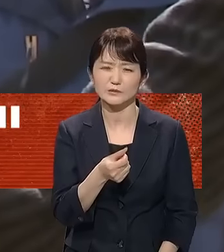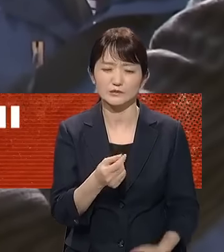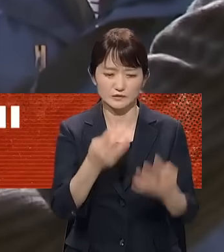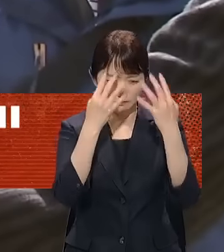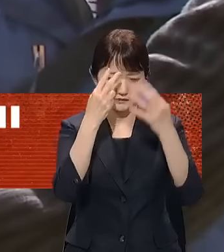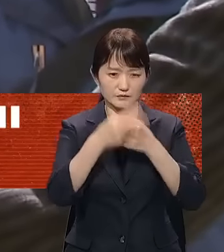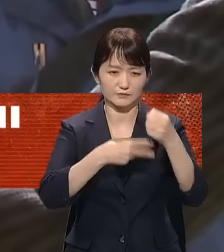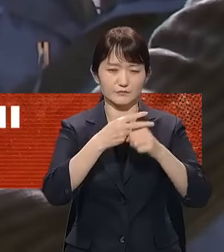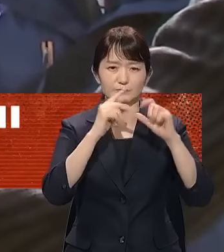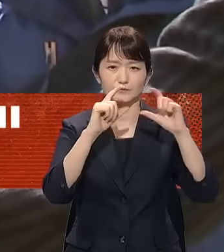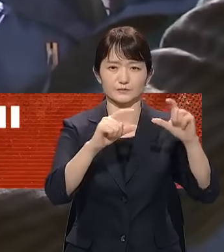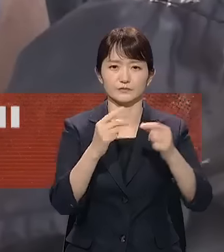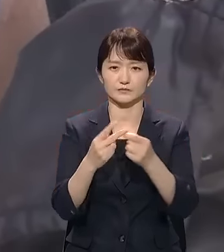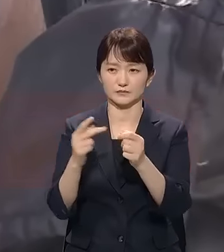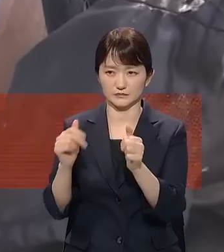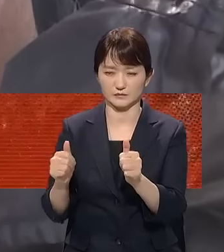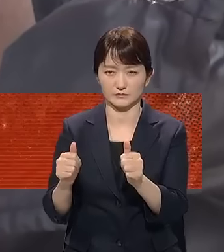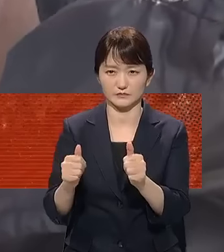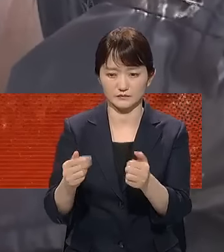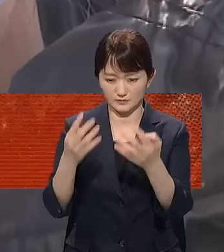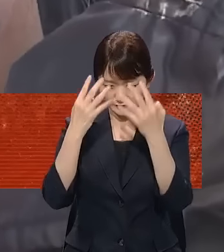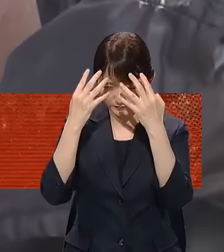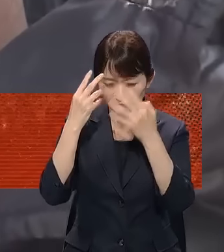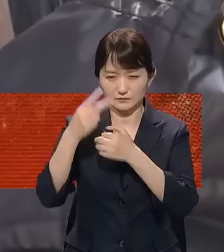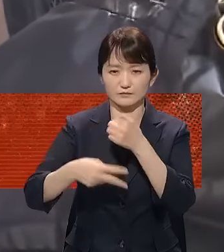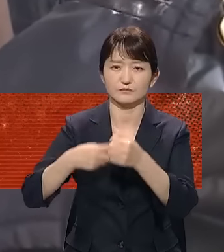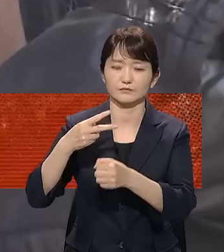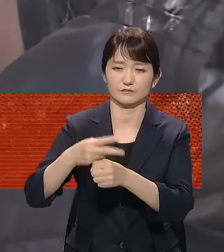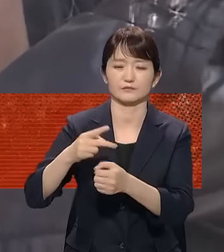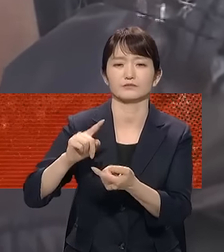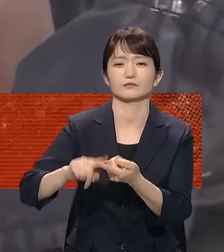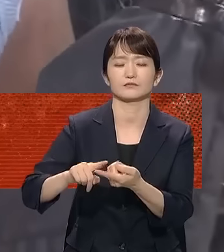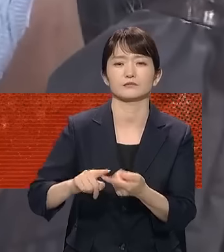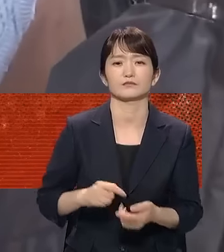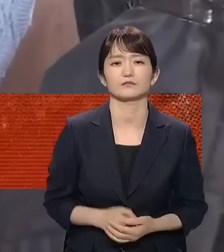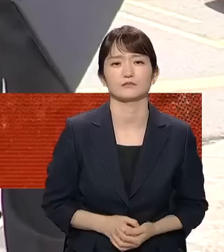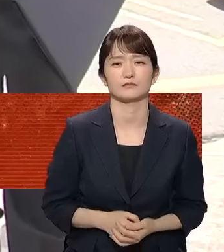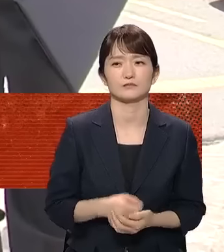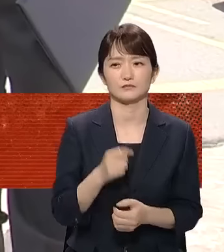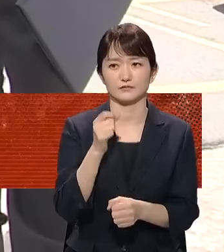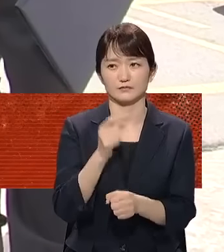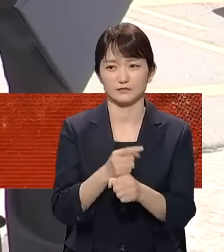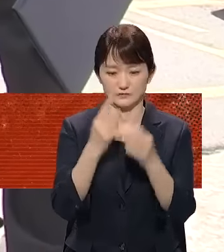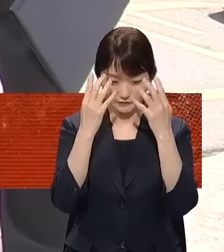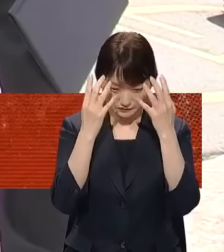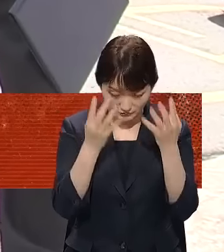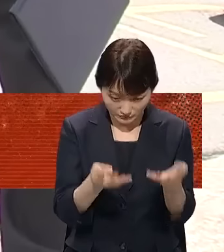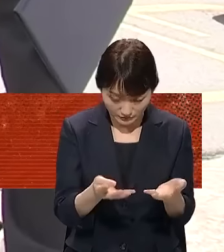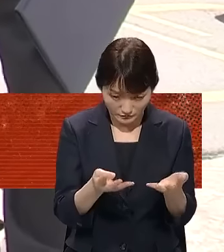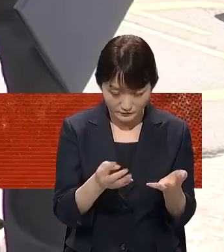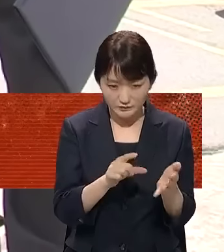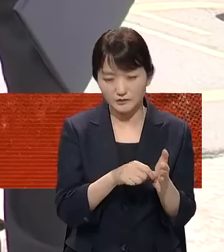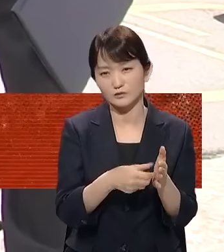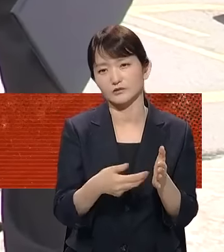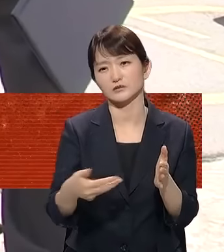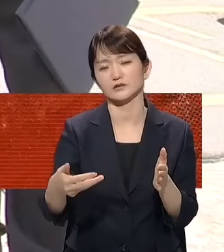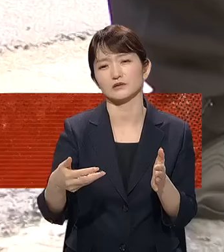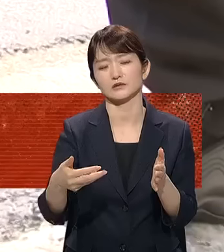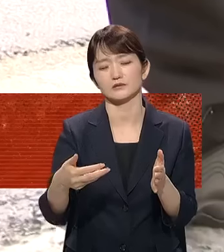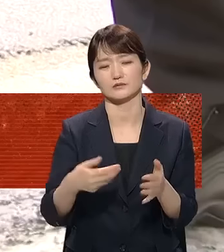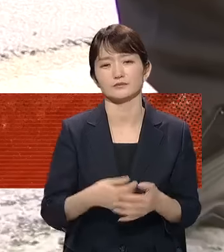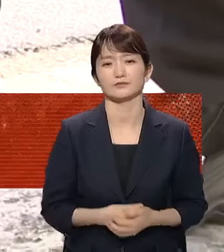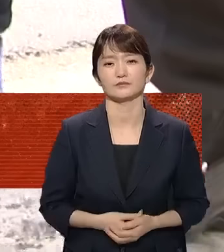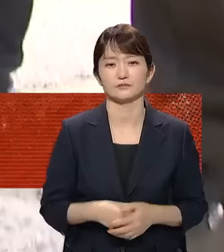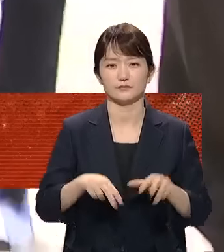징역 2년 성공했고 항수 시수도 마찬가지로 인연이 유지가 됐습니다 이미 출소한지가 오래 되 지났네요 자